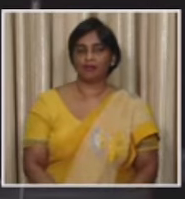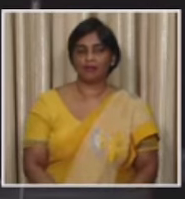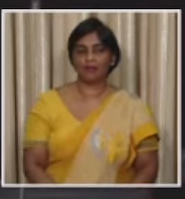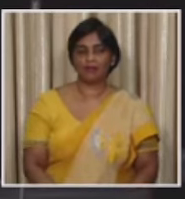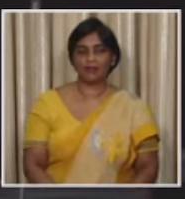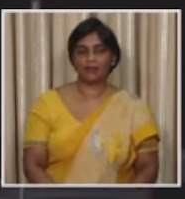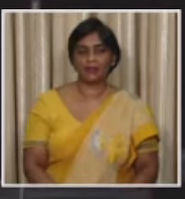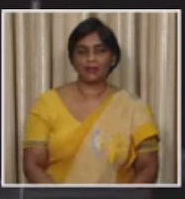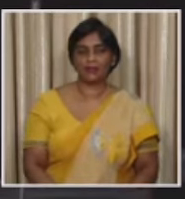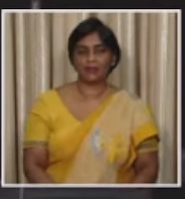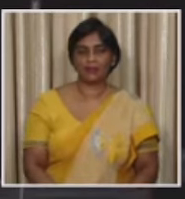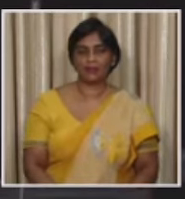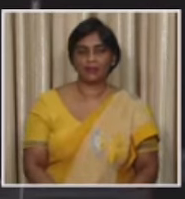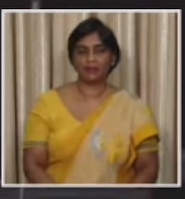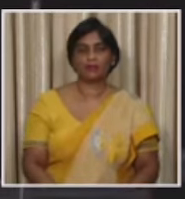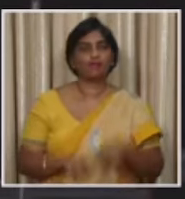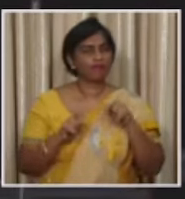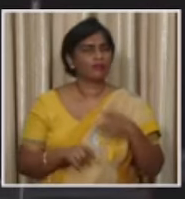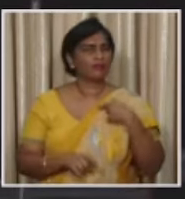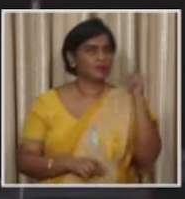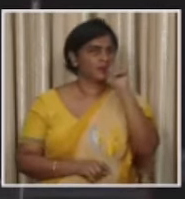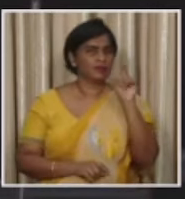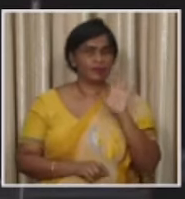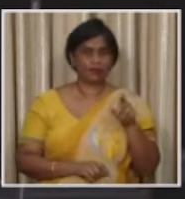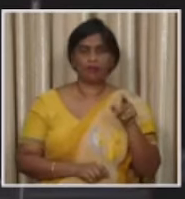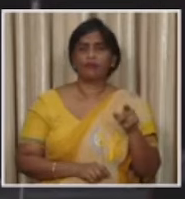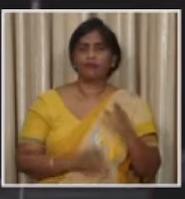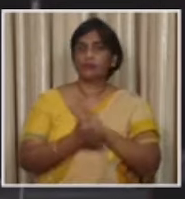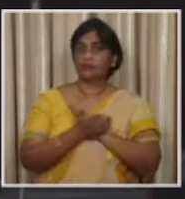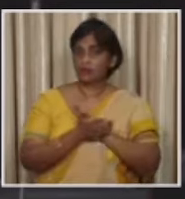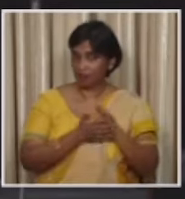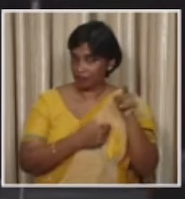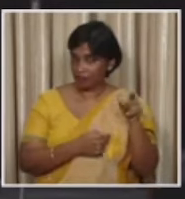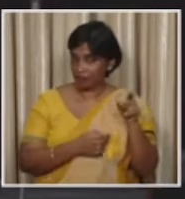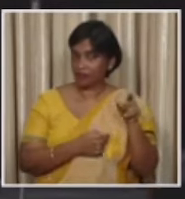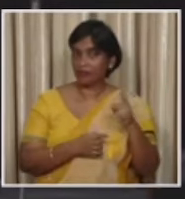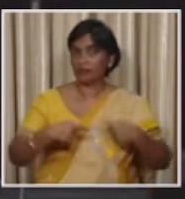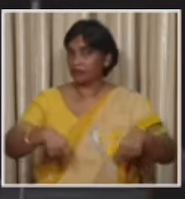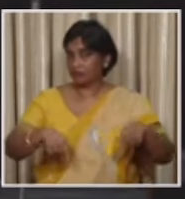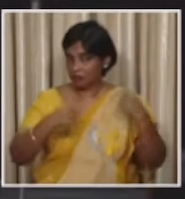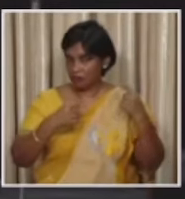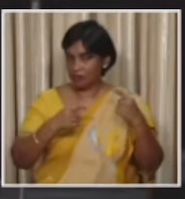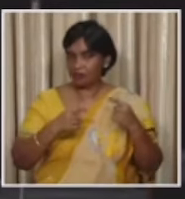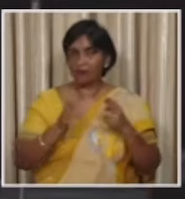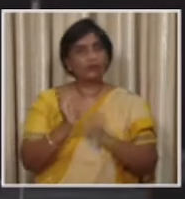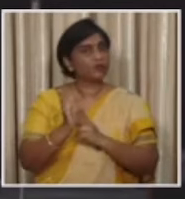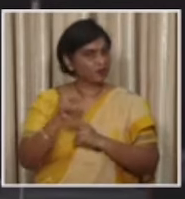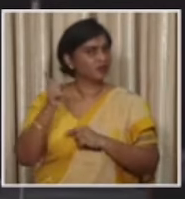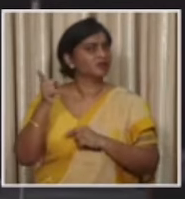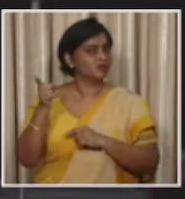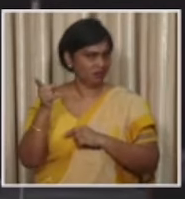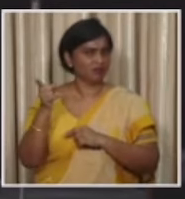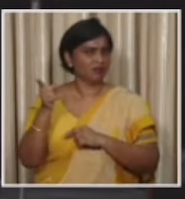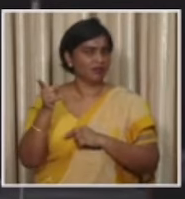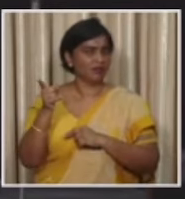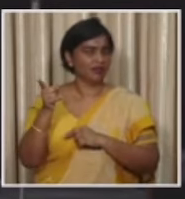ඔබතුමාලගේ පිළට ගිහිල්ලා. එතකොට දැන් මට තියෙන ප්‍රශ්නේ තමයි හර්ෂට තර්ජනය කරන්නේ නාලක ගොඩ හේවද,